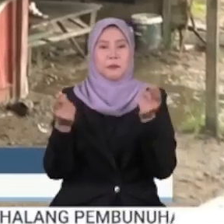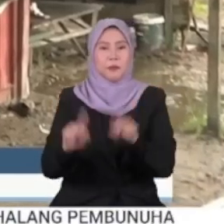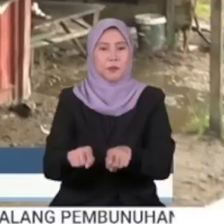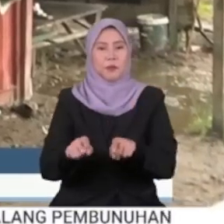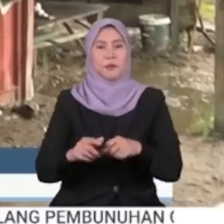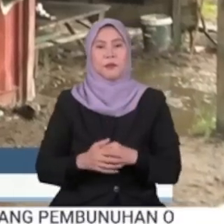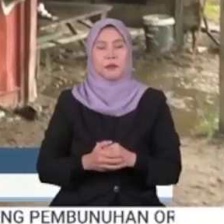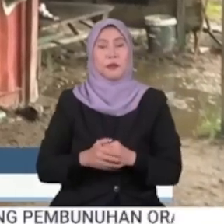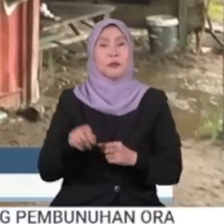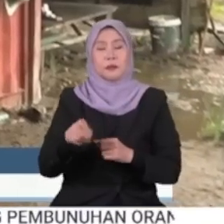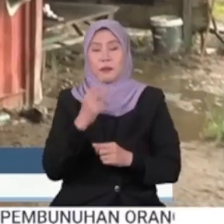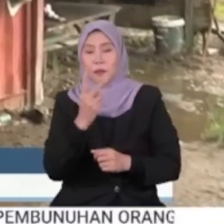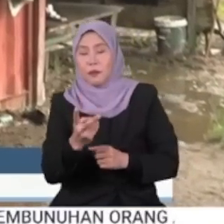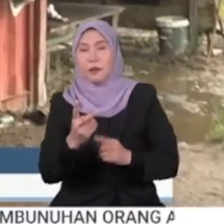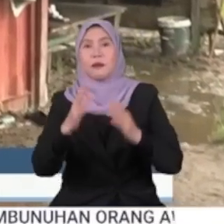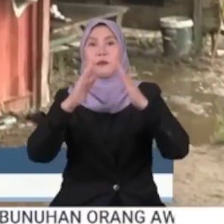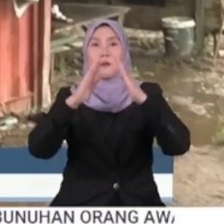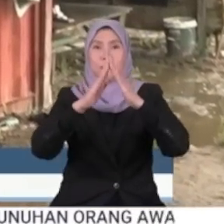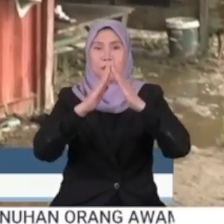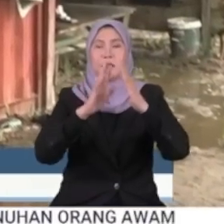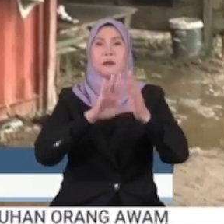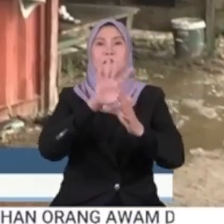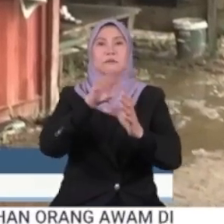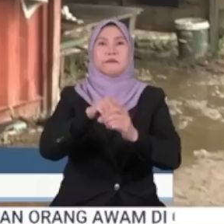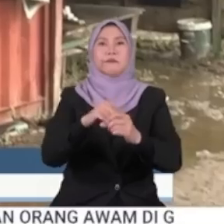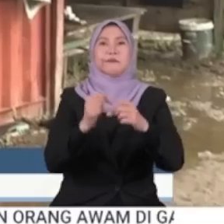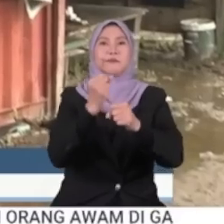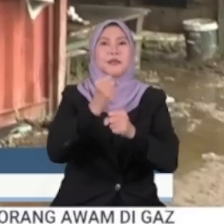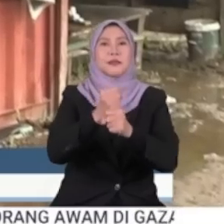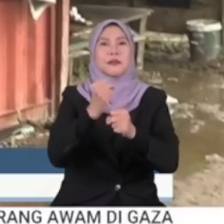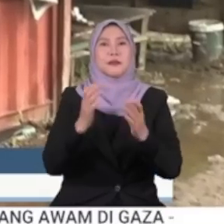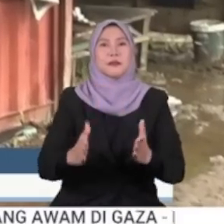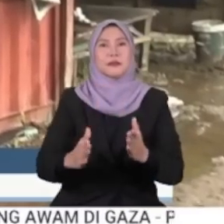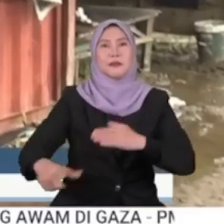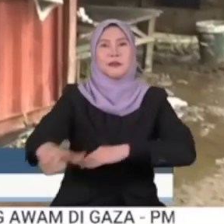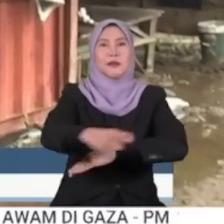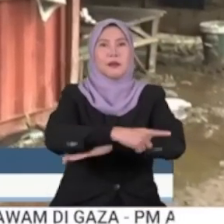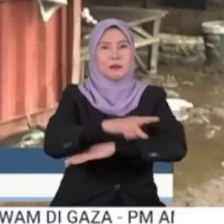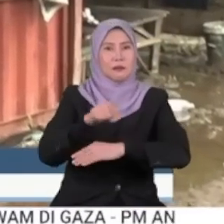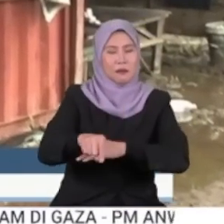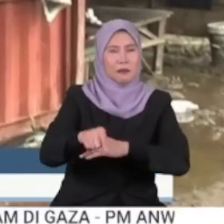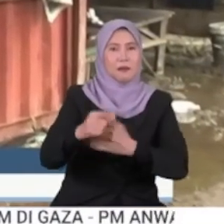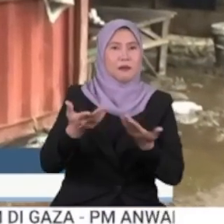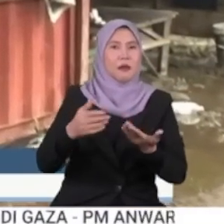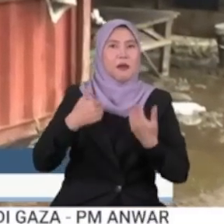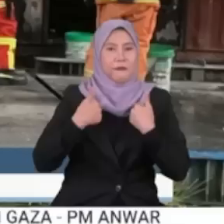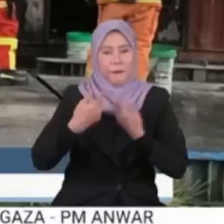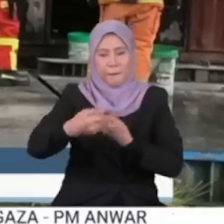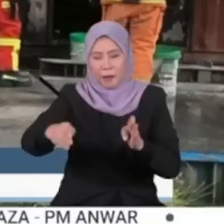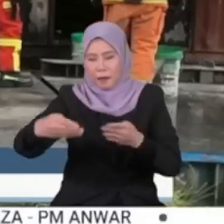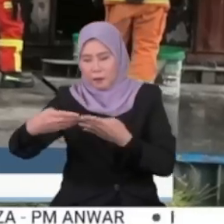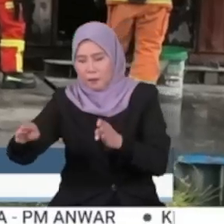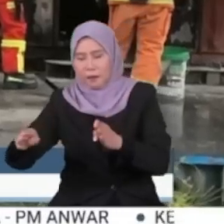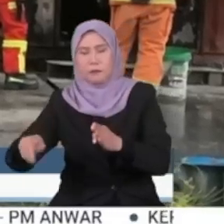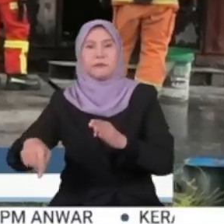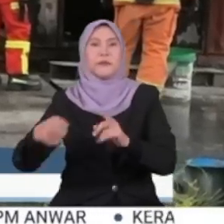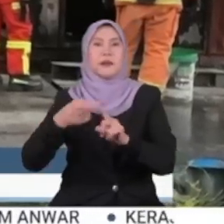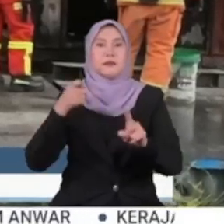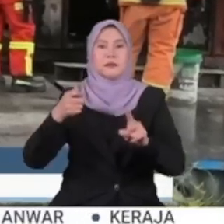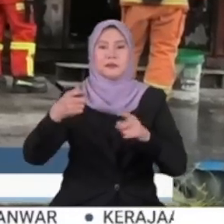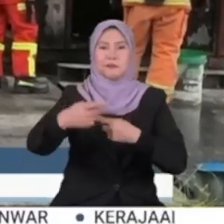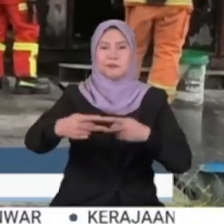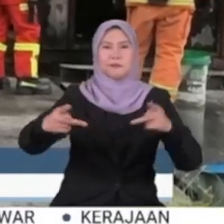kejadian. Mereka mendapati kebakaran melibatkan rumah pekerja ladang struktur tidak kekal dan mempunyai bilik dari struktur